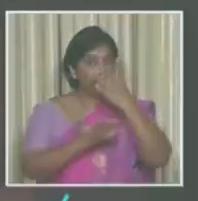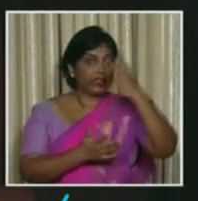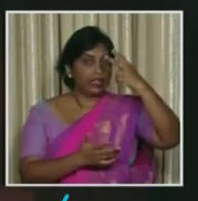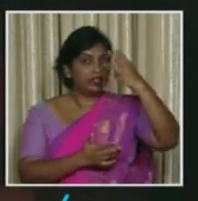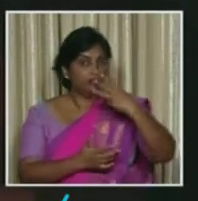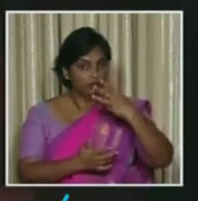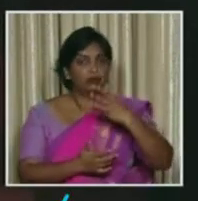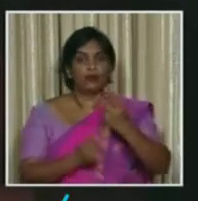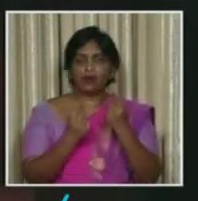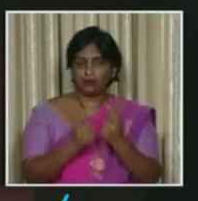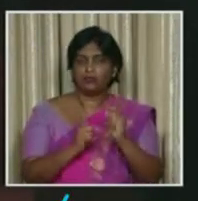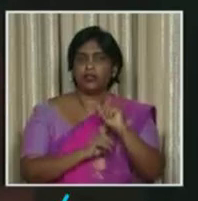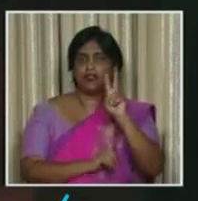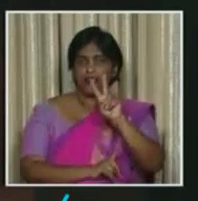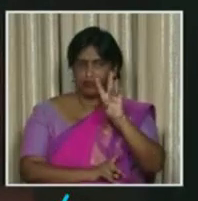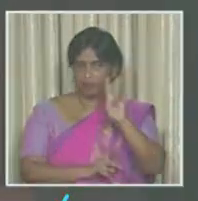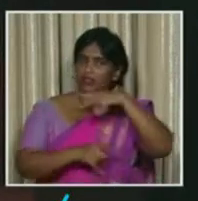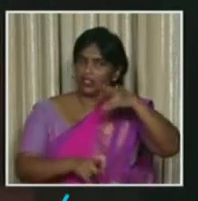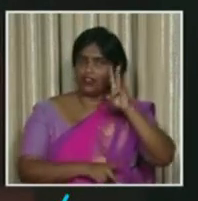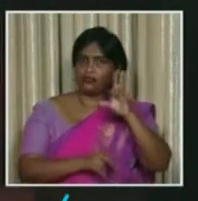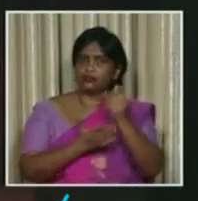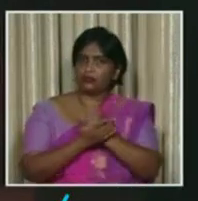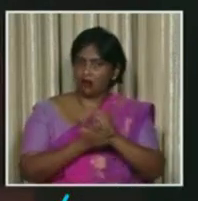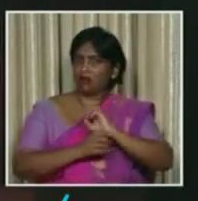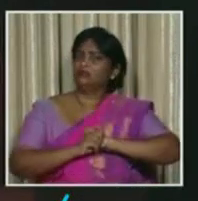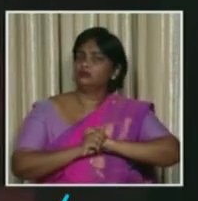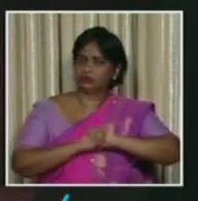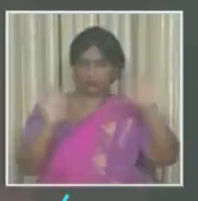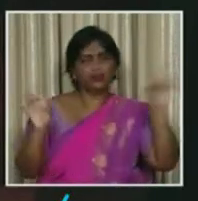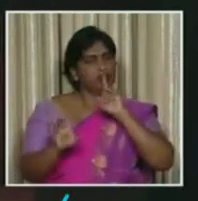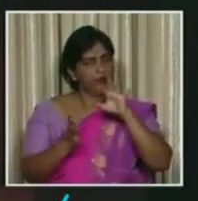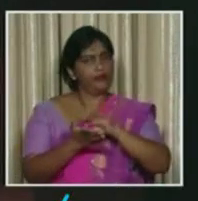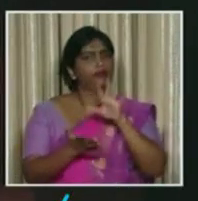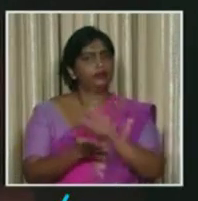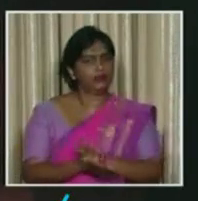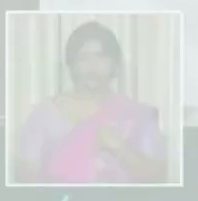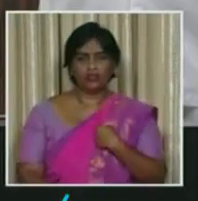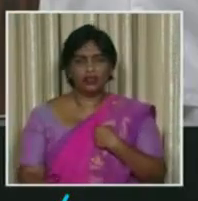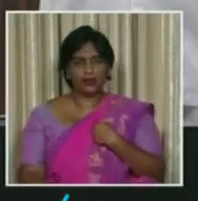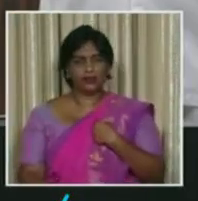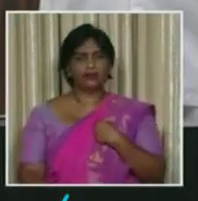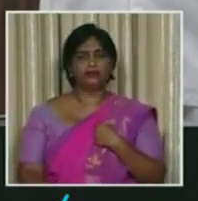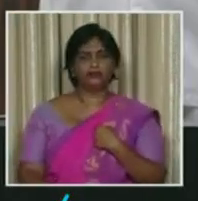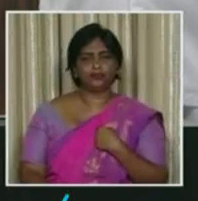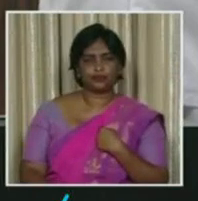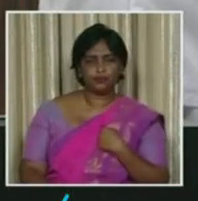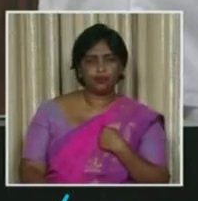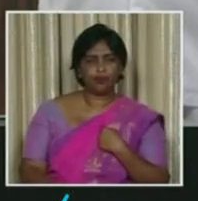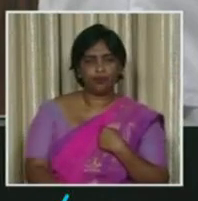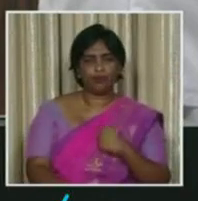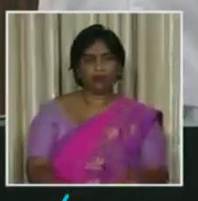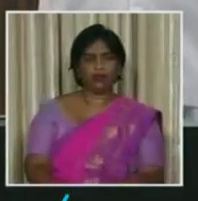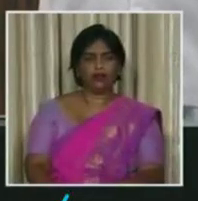3 වහම මේ 225ටම රිලීස් කරන්නයි කියලා තීන්දුව ගන්න. මේක හංගන්න එපා. මට ඔබතුමා තීන්දුව දෙන්න.